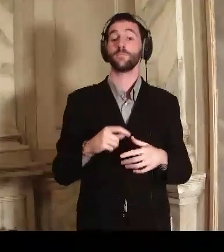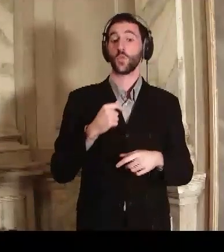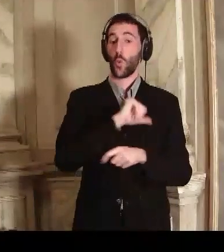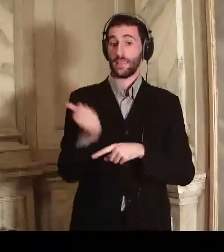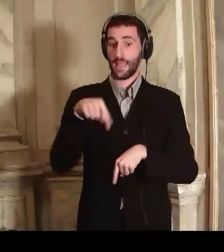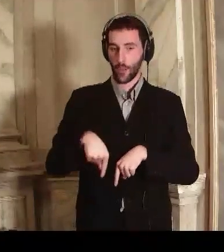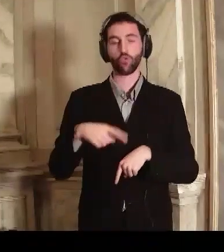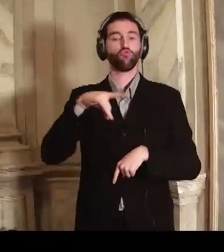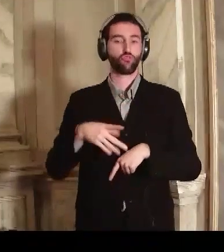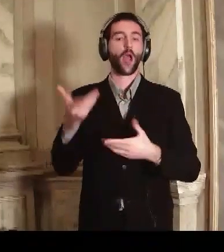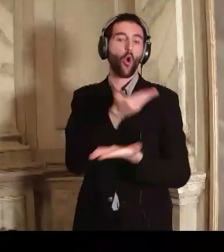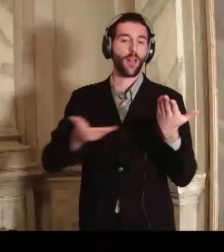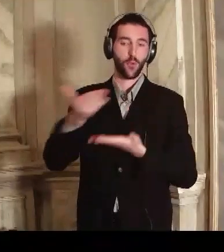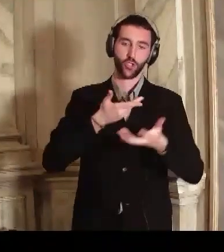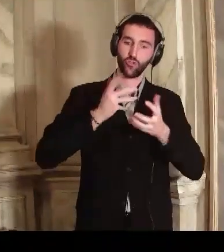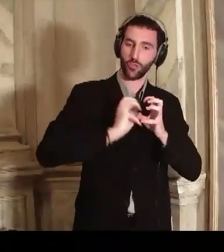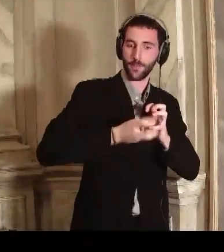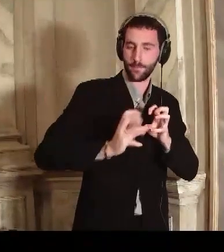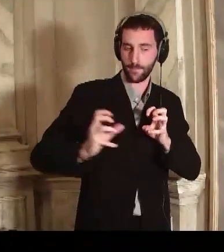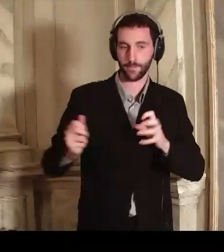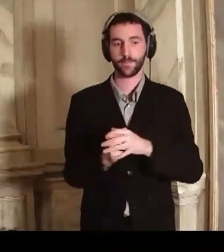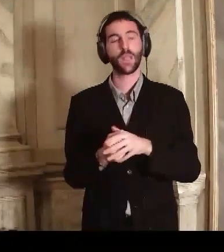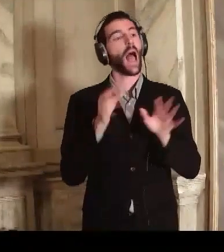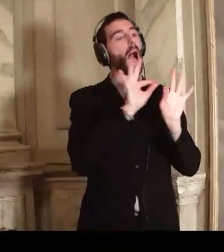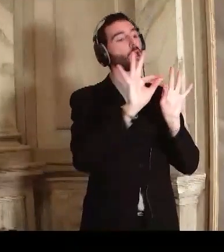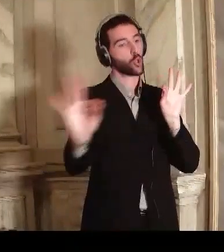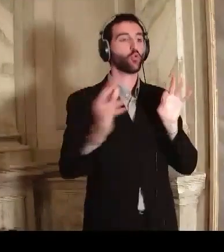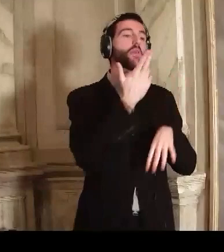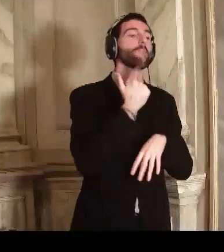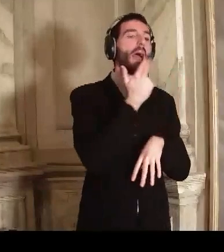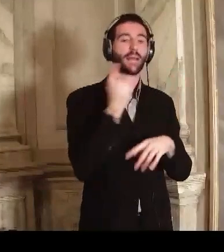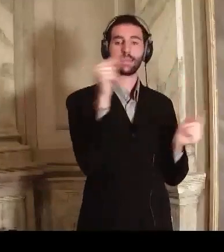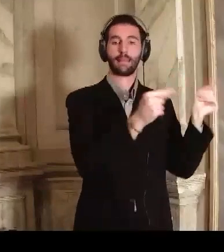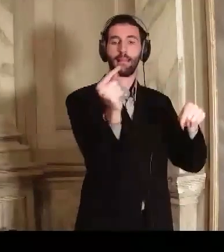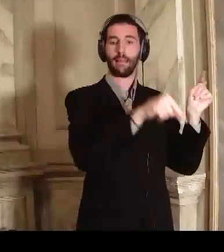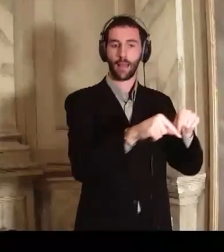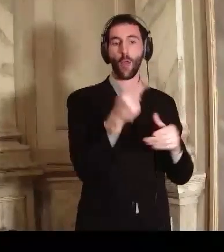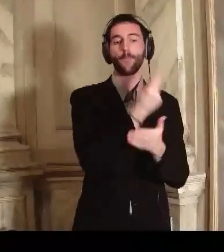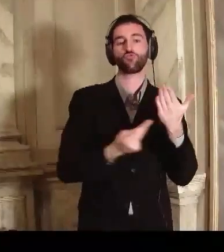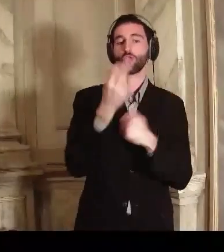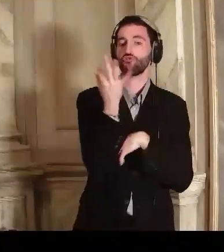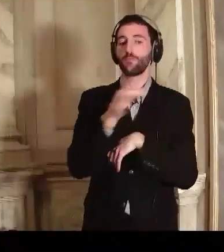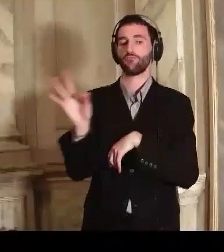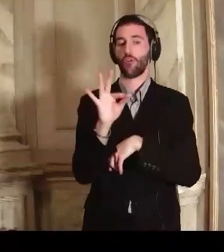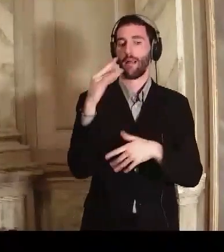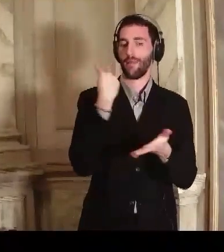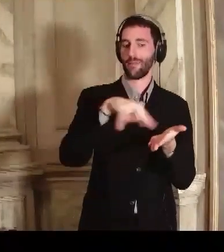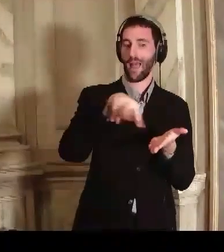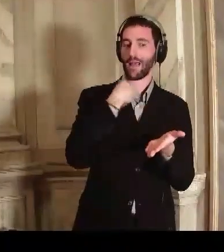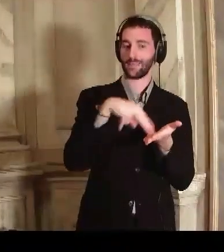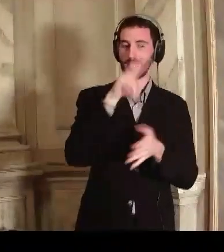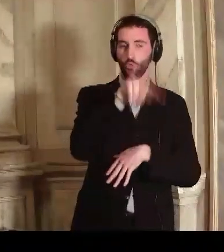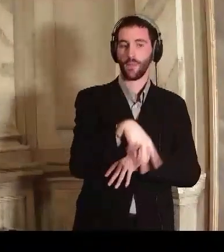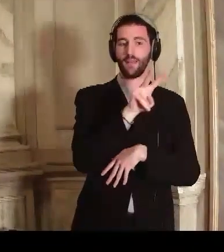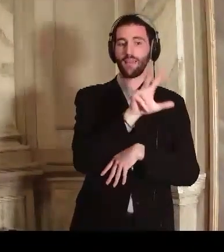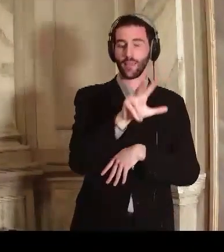quest'anno. Alcune di loro si svolgeranno a Mestre in un progetto speciale per Biennale Danza 2023. Infatti al Teatro del